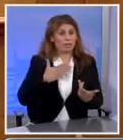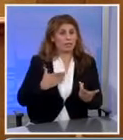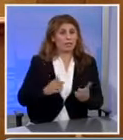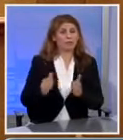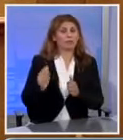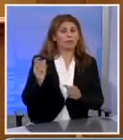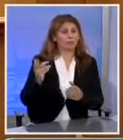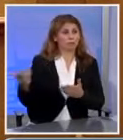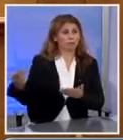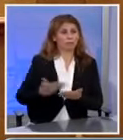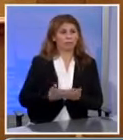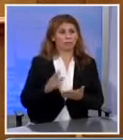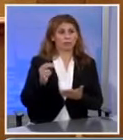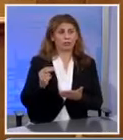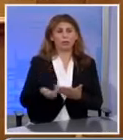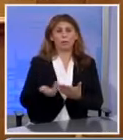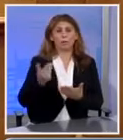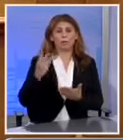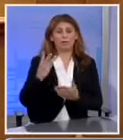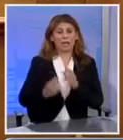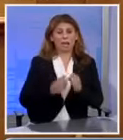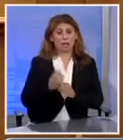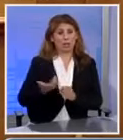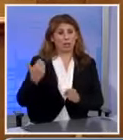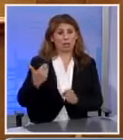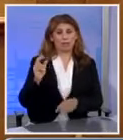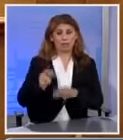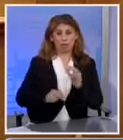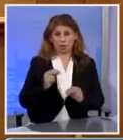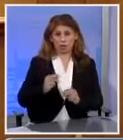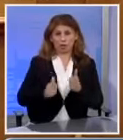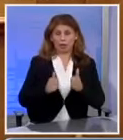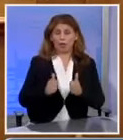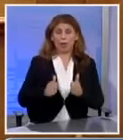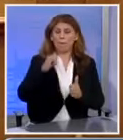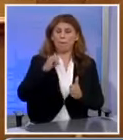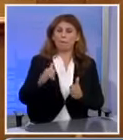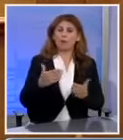Βουλή 3 χρόνια πριν την επόμενη εκλογική αναμέτρηση ένα πάγιο αίτημα της